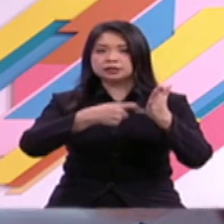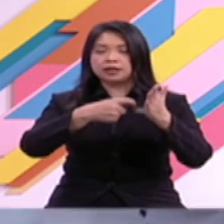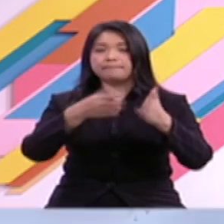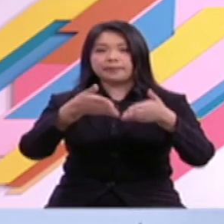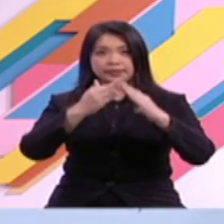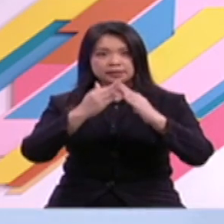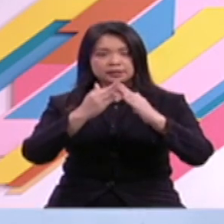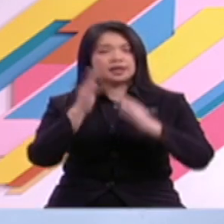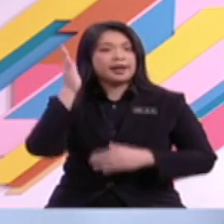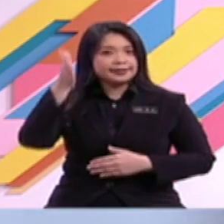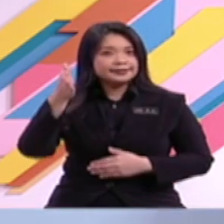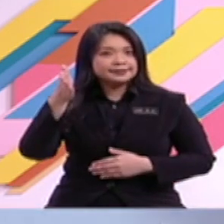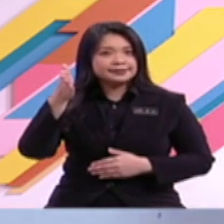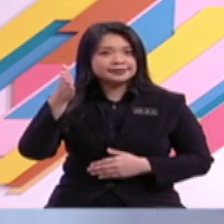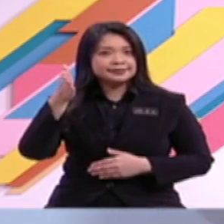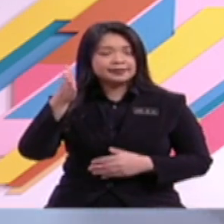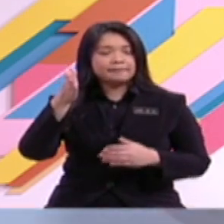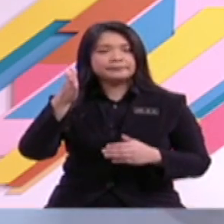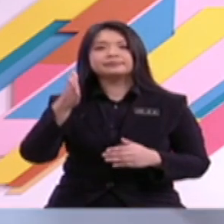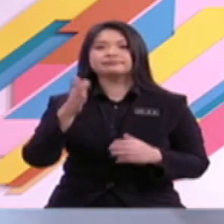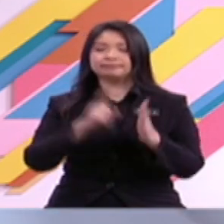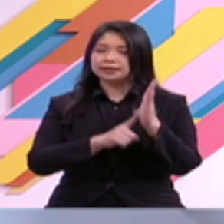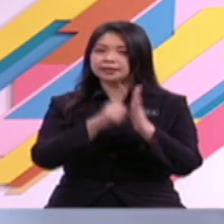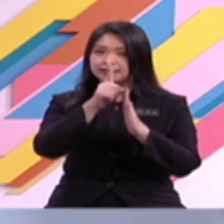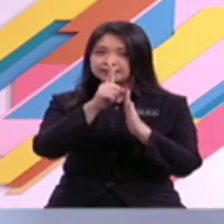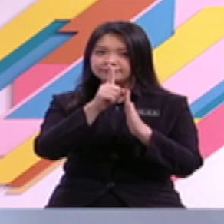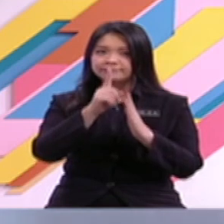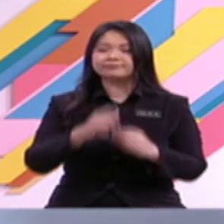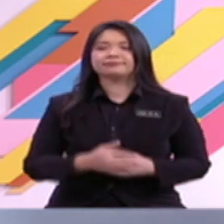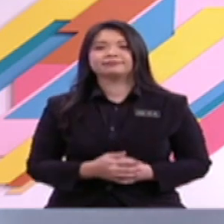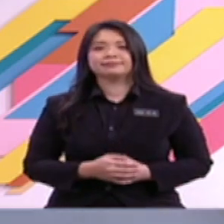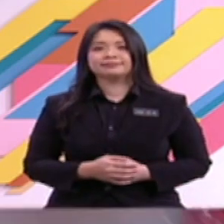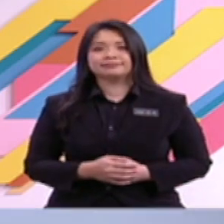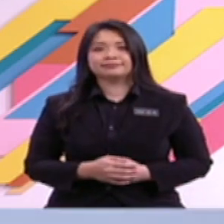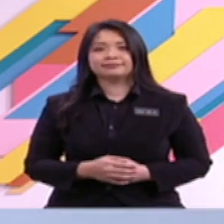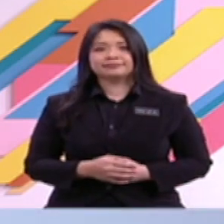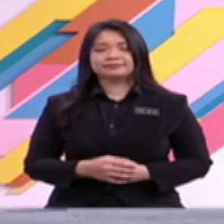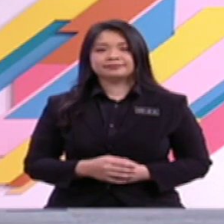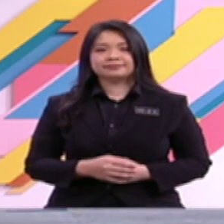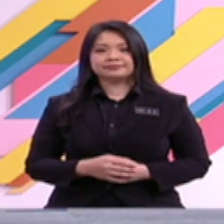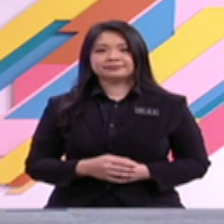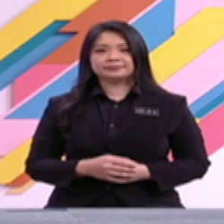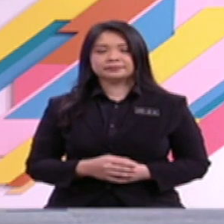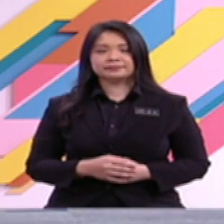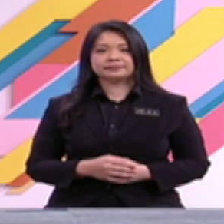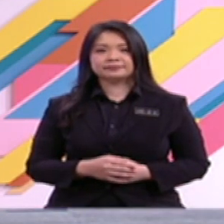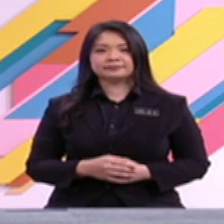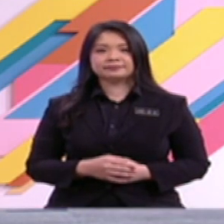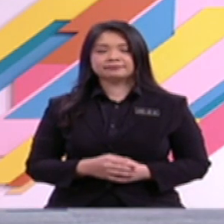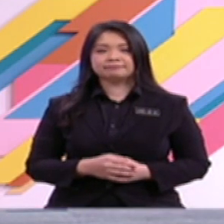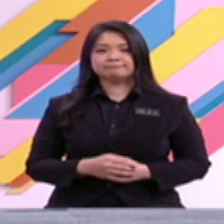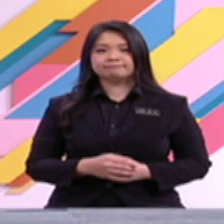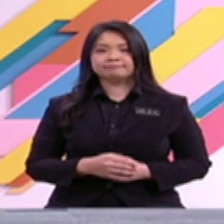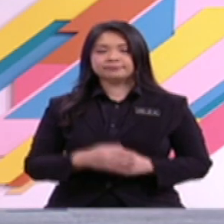permintaan-permintaan akan meningkat Oke peminta akan bingkai kebalik sih Oke Yesung sehingga harga